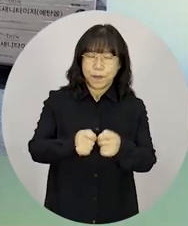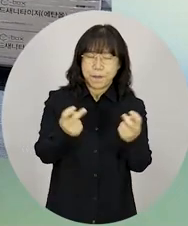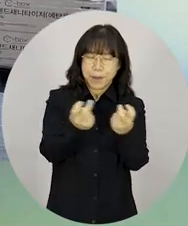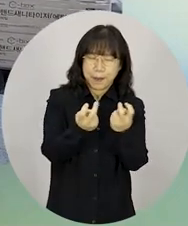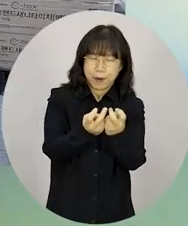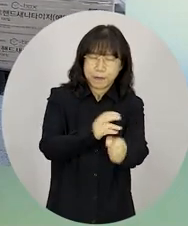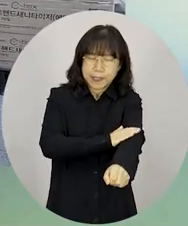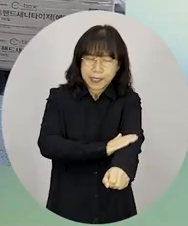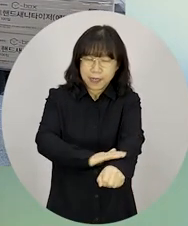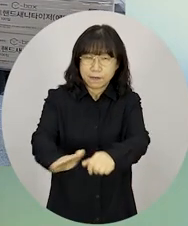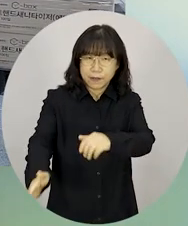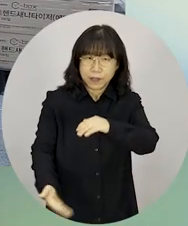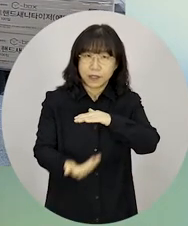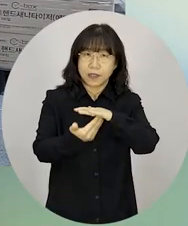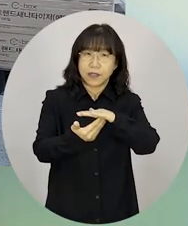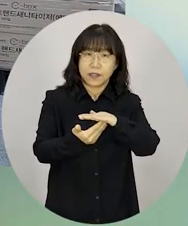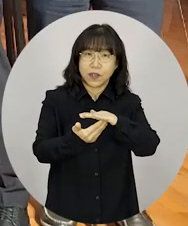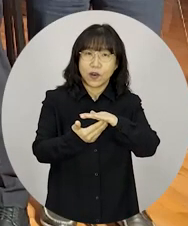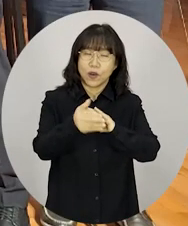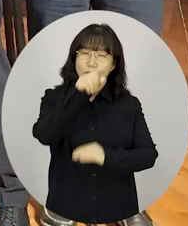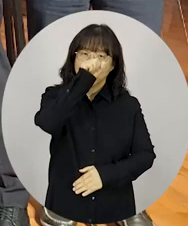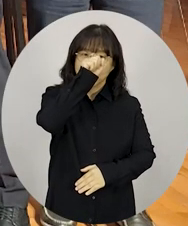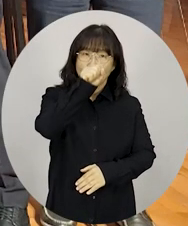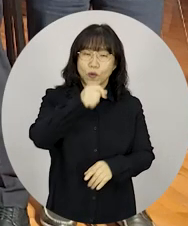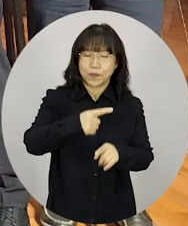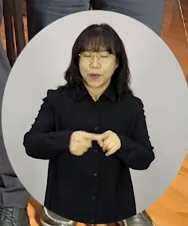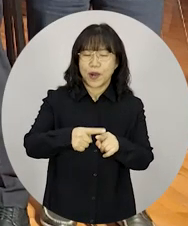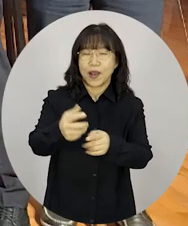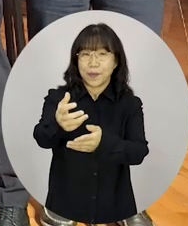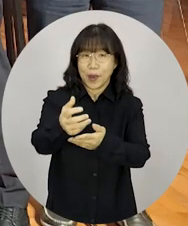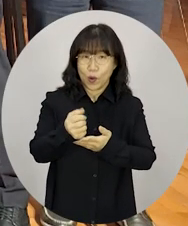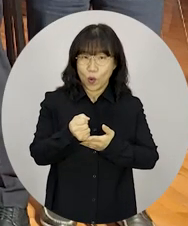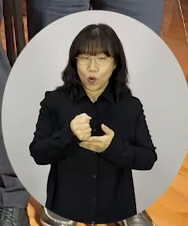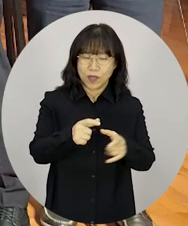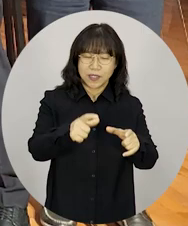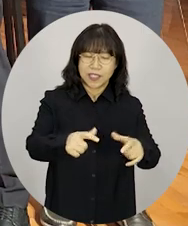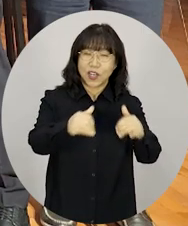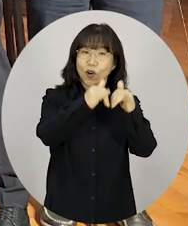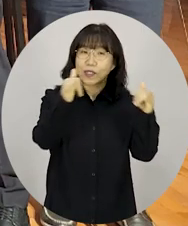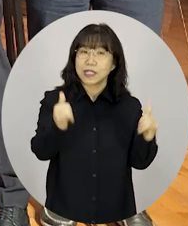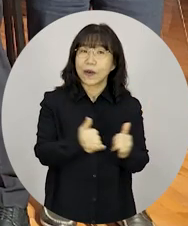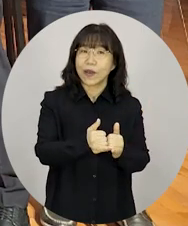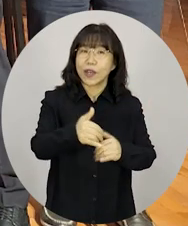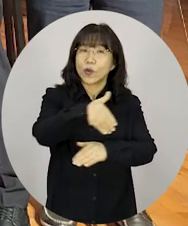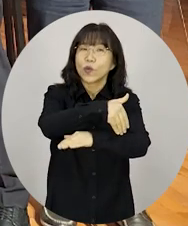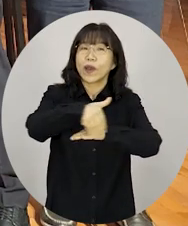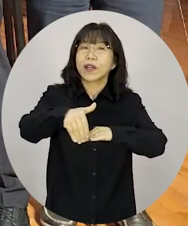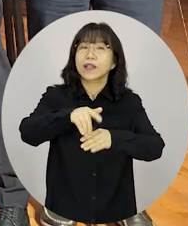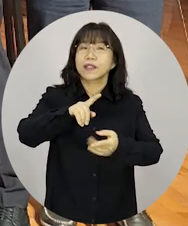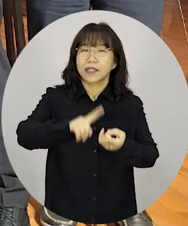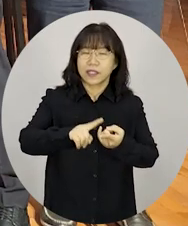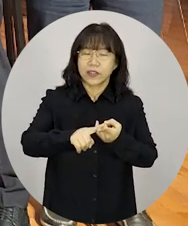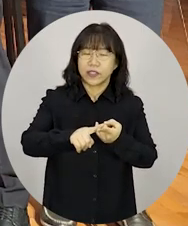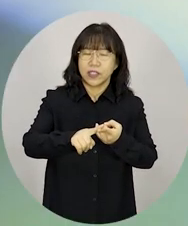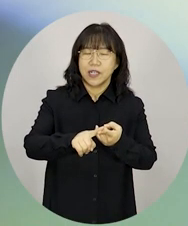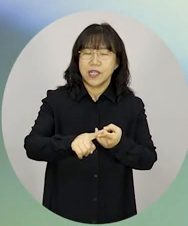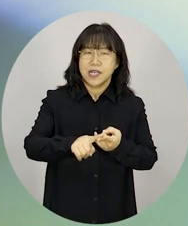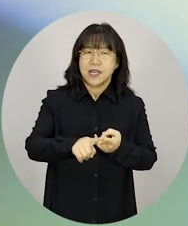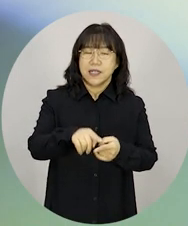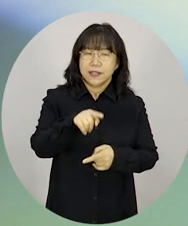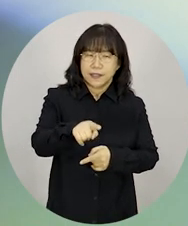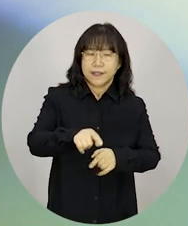성실히 이행에 좋은 평가를 받았습니다 지역사회 보장 계획 분야에서는 2021년도 지역사회